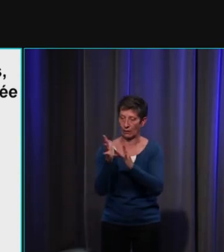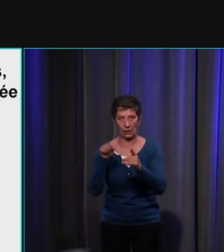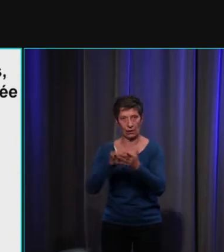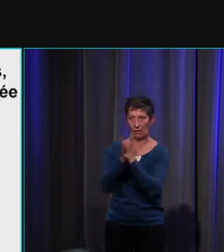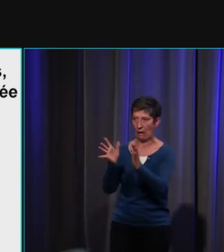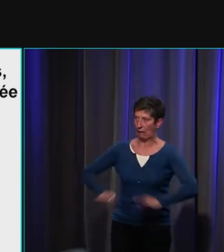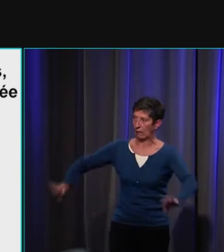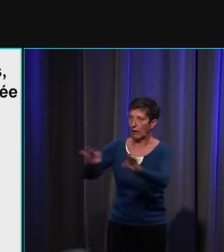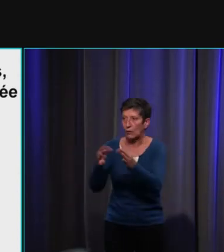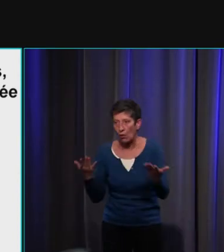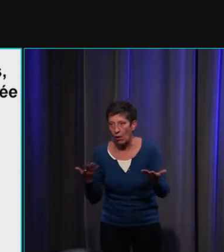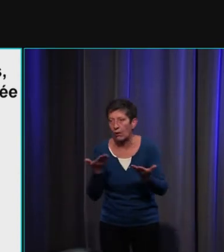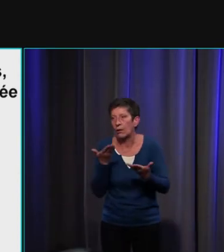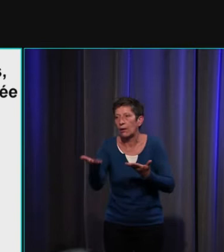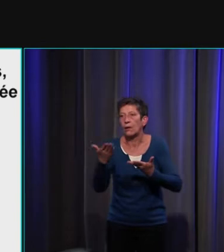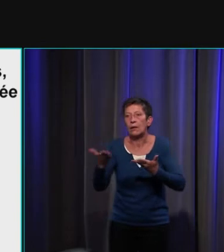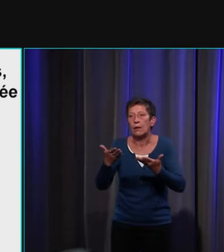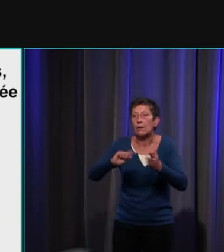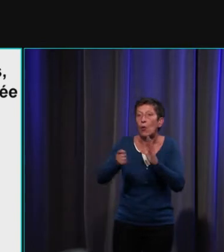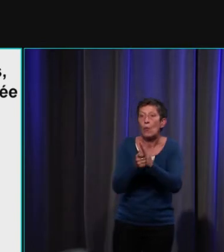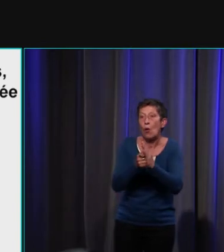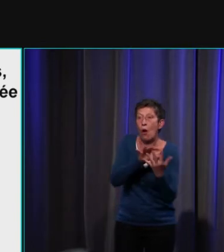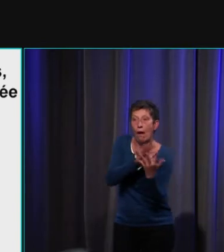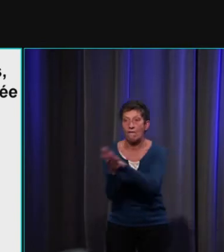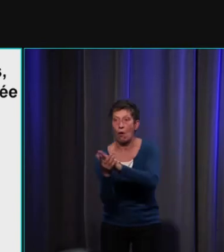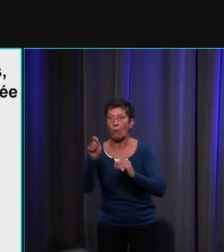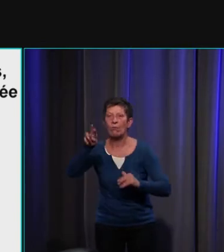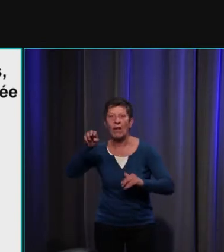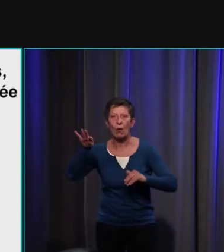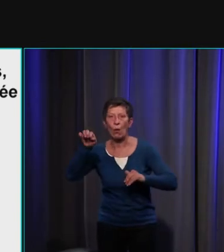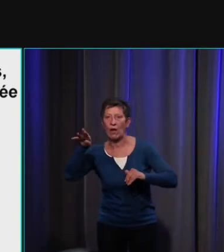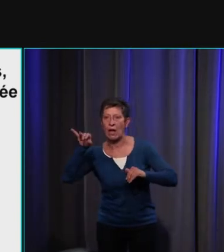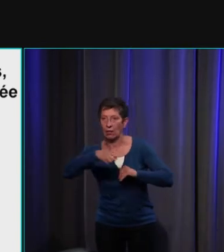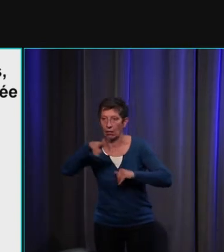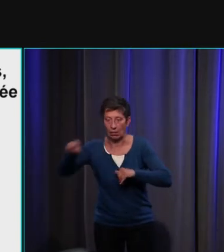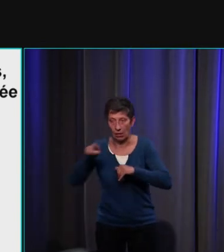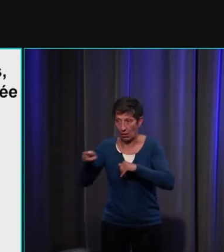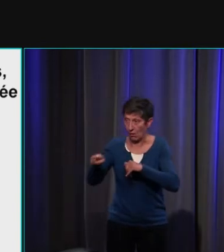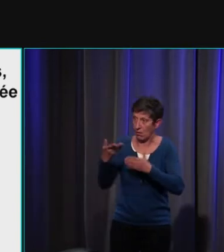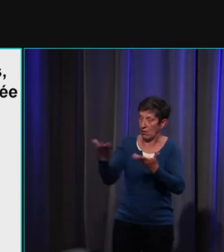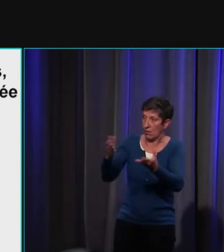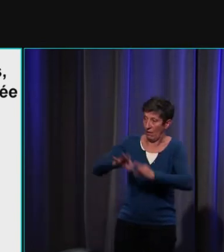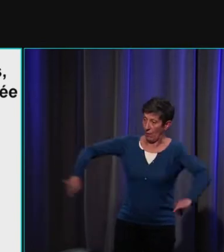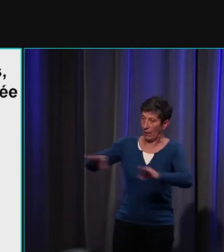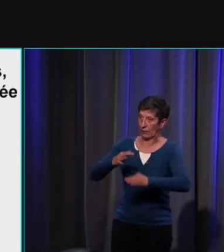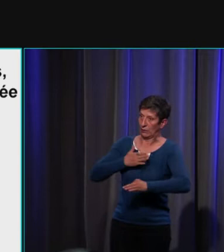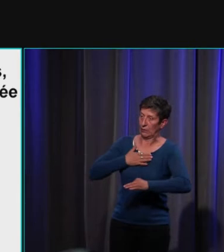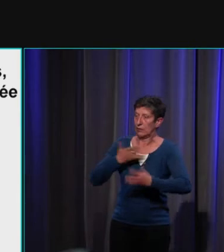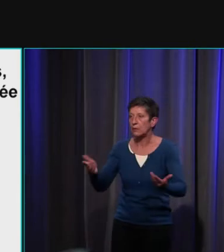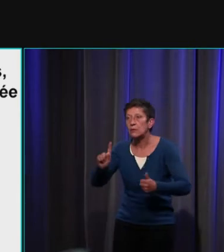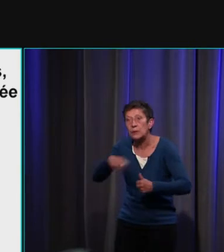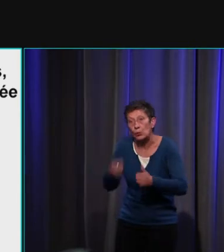développe aussi avec la réforme grégorienne commune patrie cadre aussi avec cette explication alors